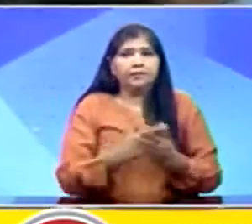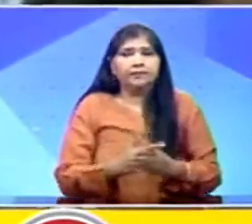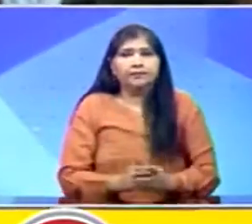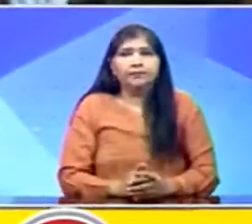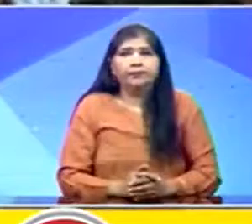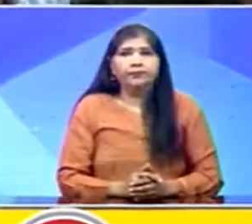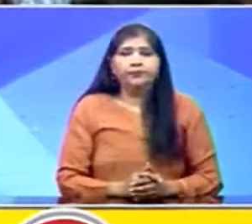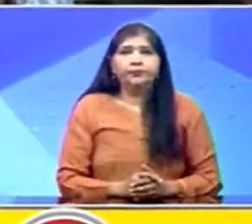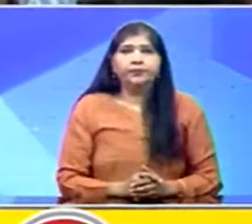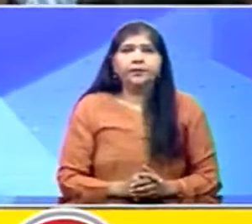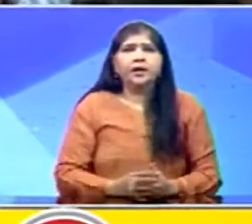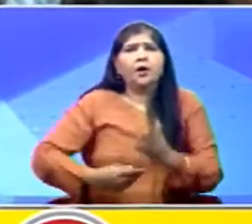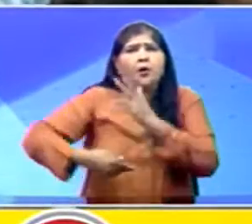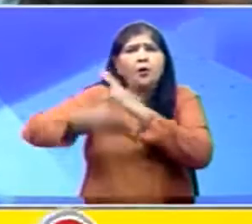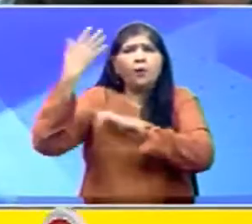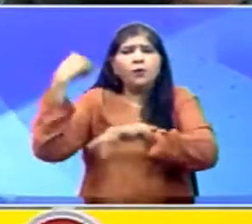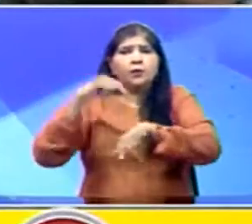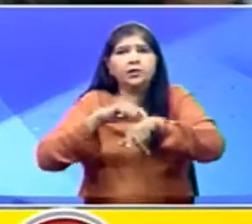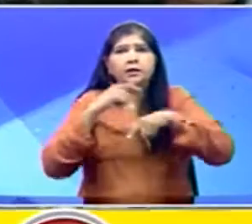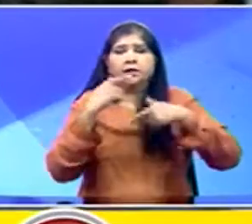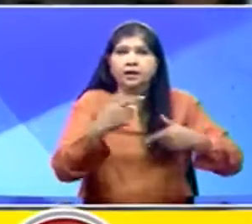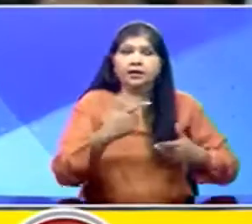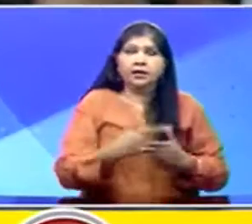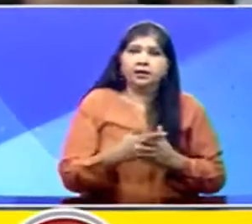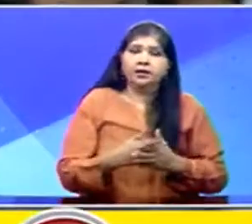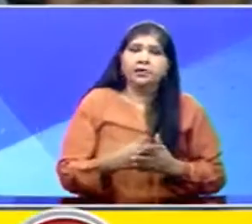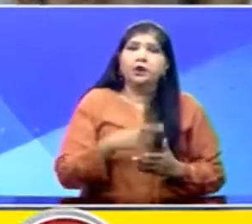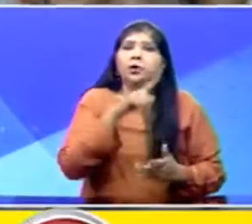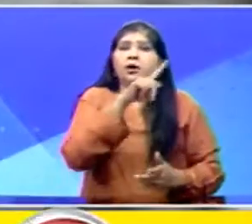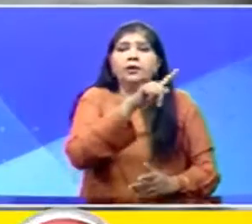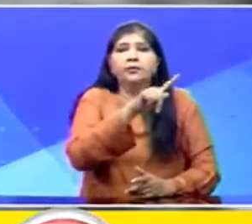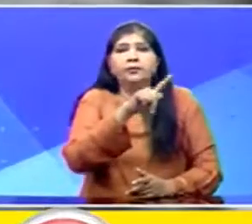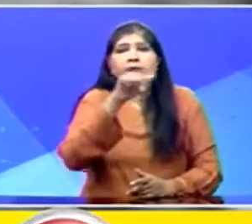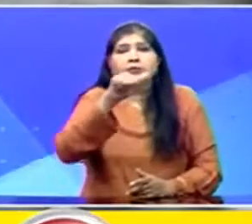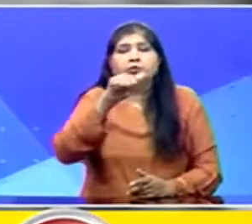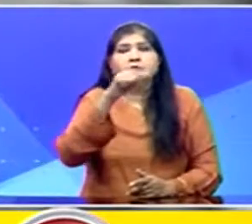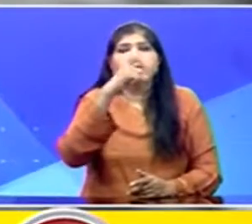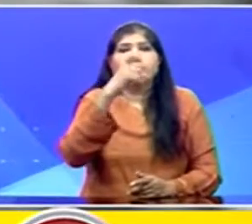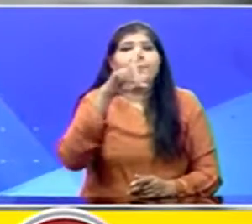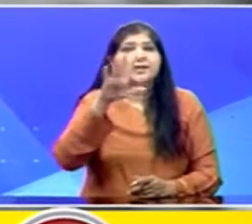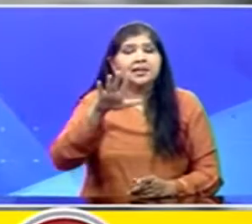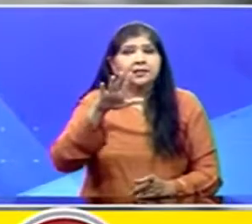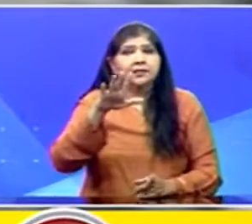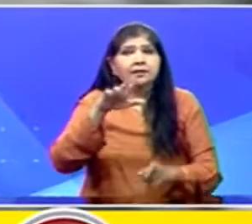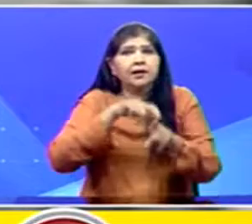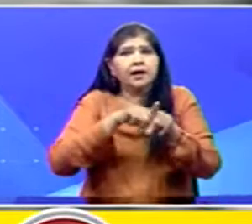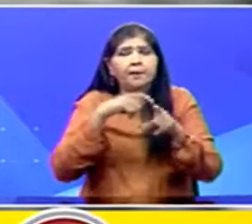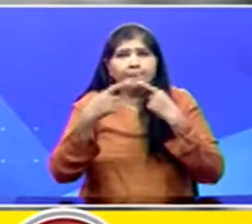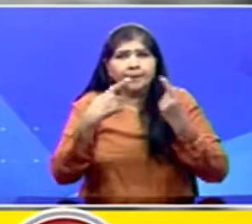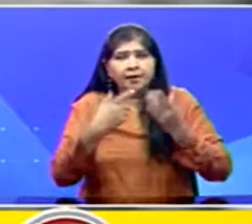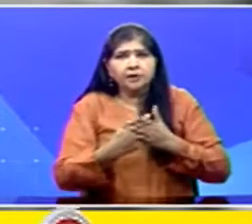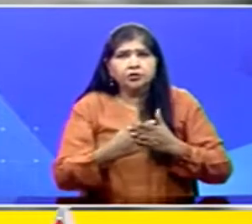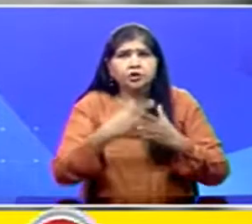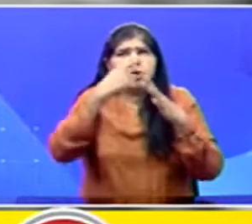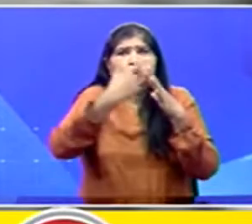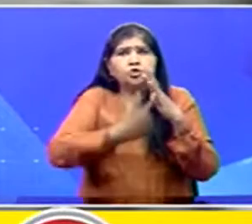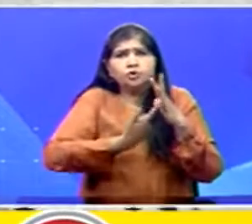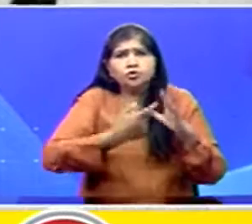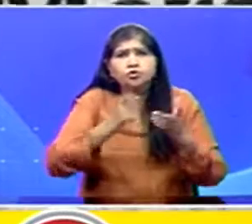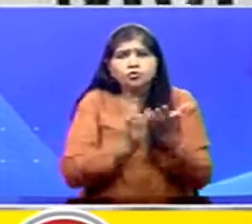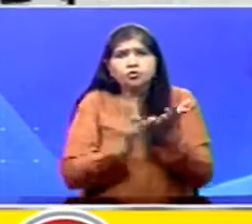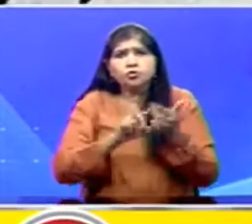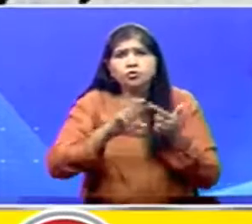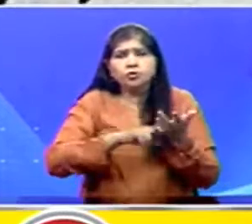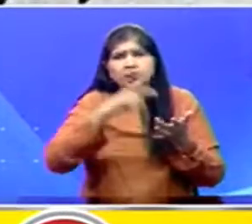ये बरसों पहले 1975 की बात है, जून का वही समय था,